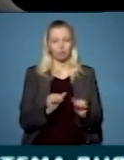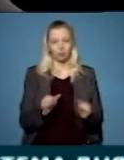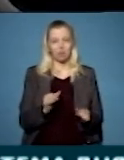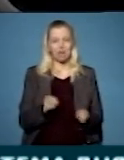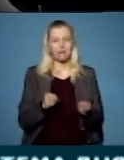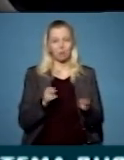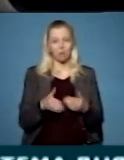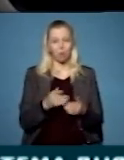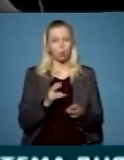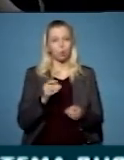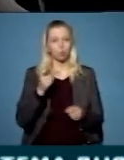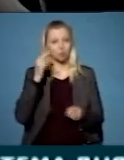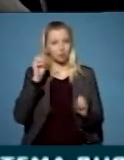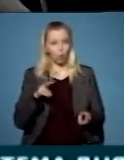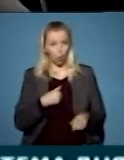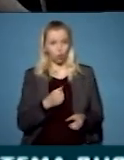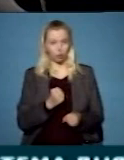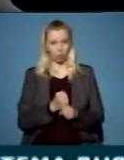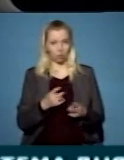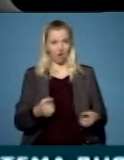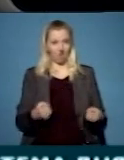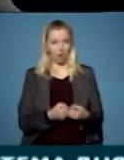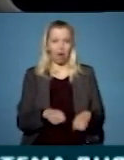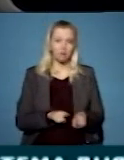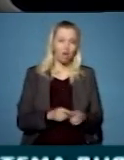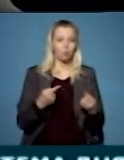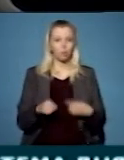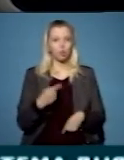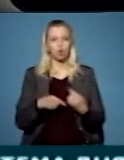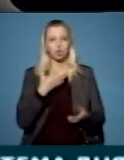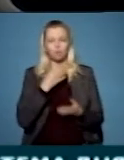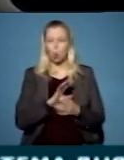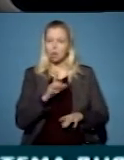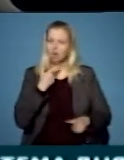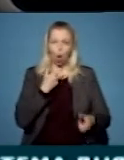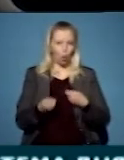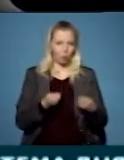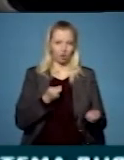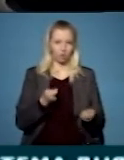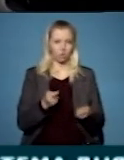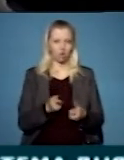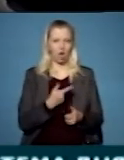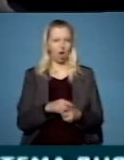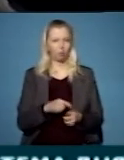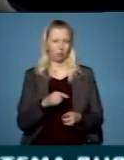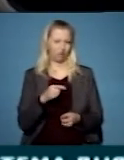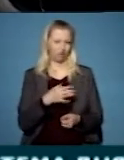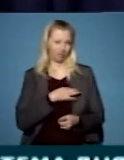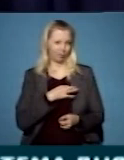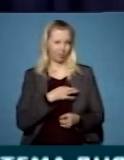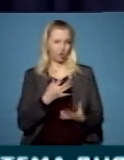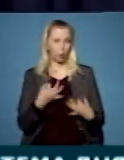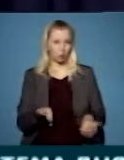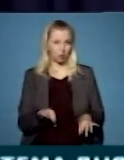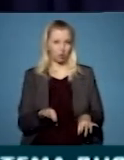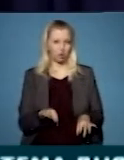карані, коли хтось умисно хоче вчинити ДТП. Але так чи інакше, через свою необережність, так, або якусь зухвалість, допускаємо,